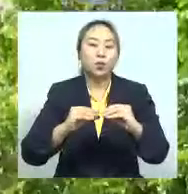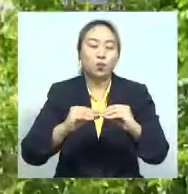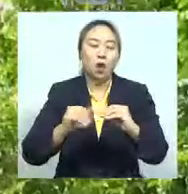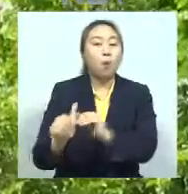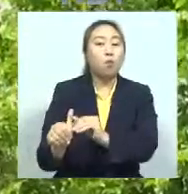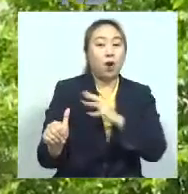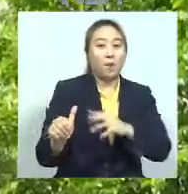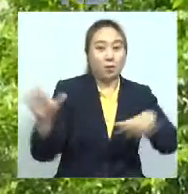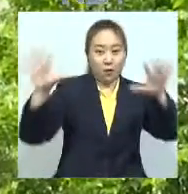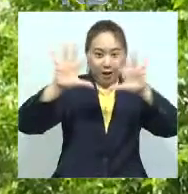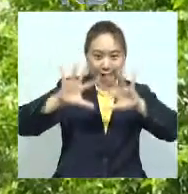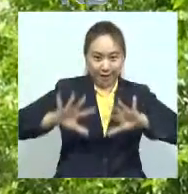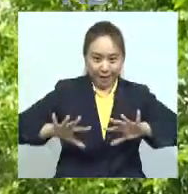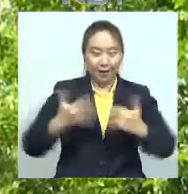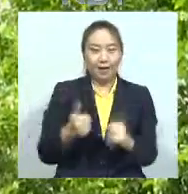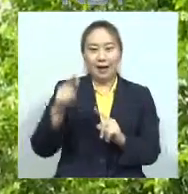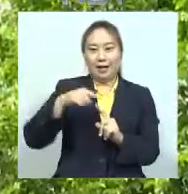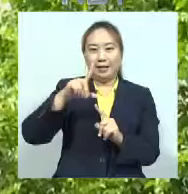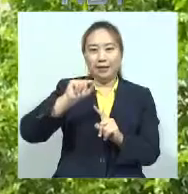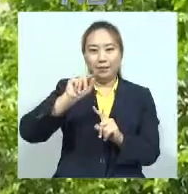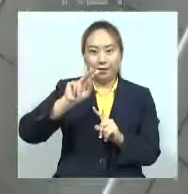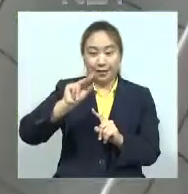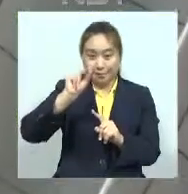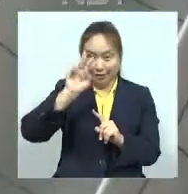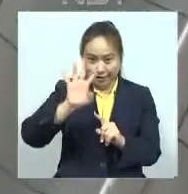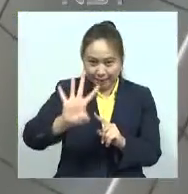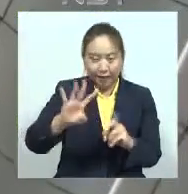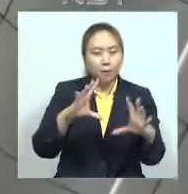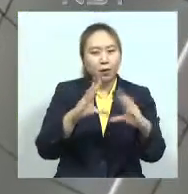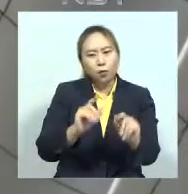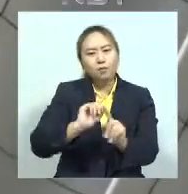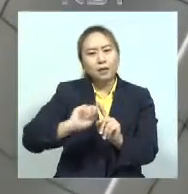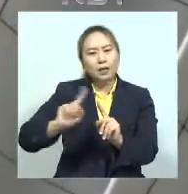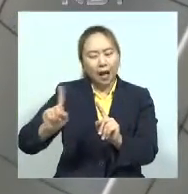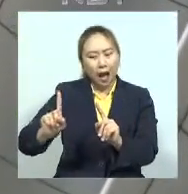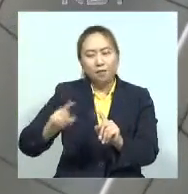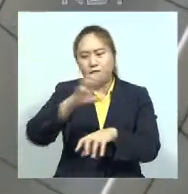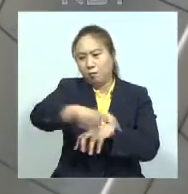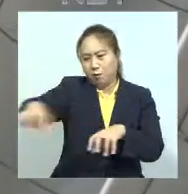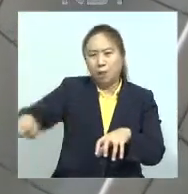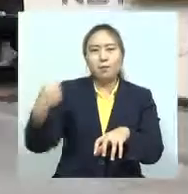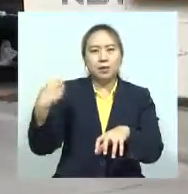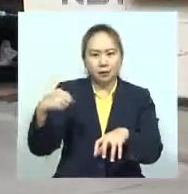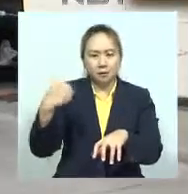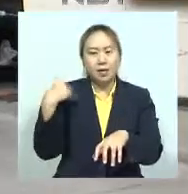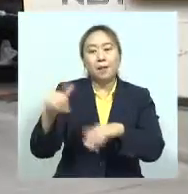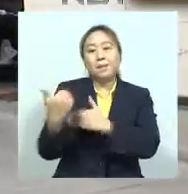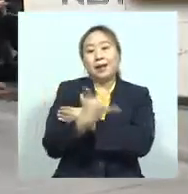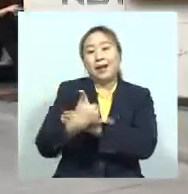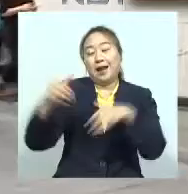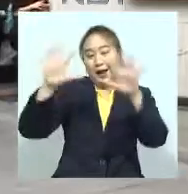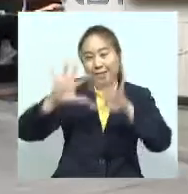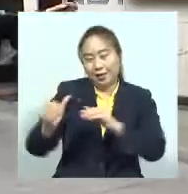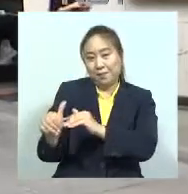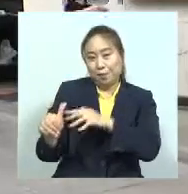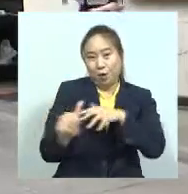อดผู้นำอาเซียนครั้งที่34และการประชุมที่เกี่ยวข้องมากกว่า10เวทีโดยมีผู้นำจาก10ชาติอาเซียนรว